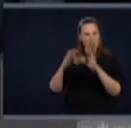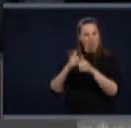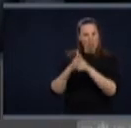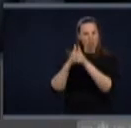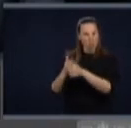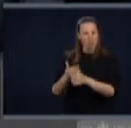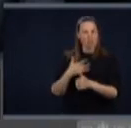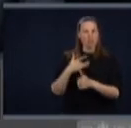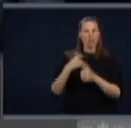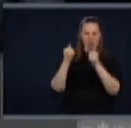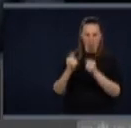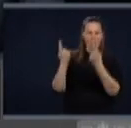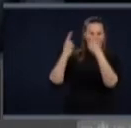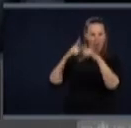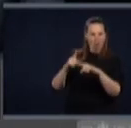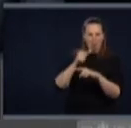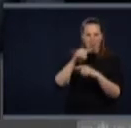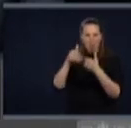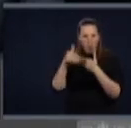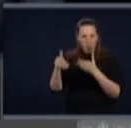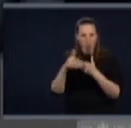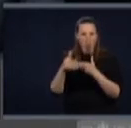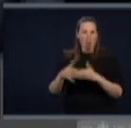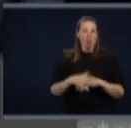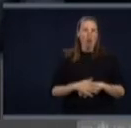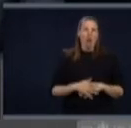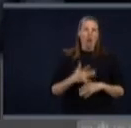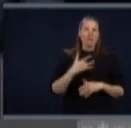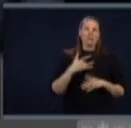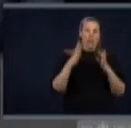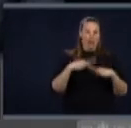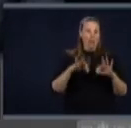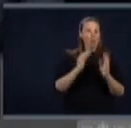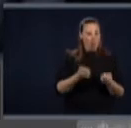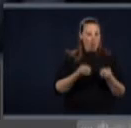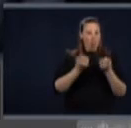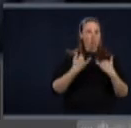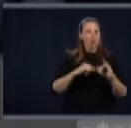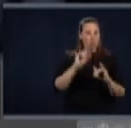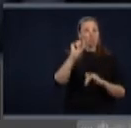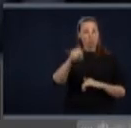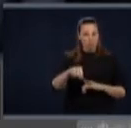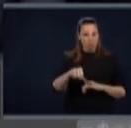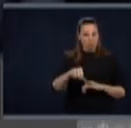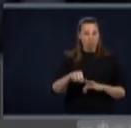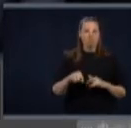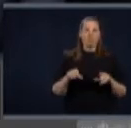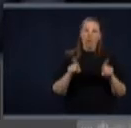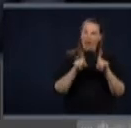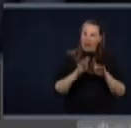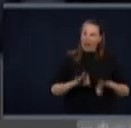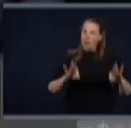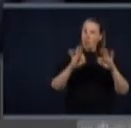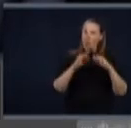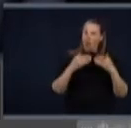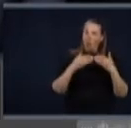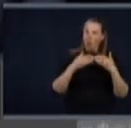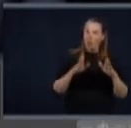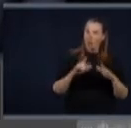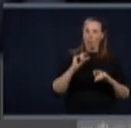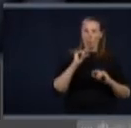être capable de s'entendre. Donc, oui, faut être prudent. Il faut réouvrir graduellement. Il